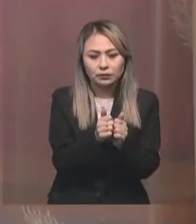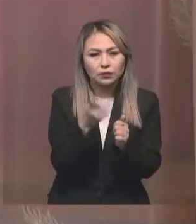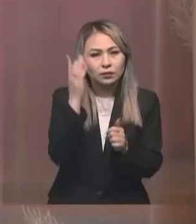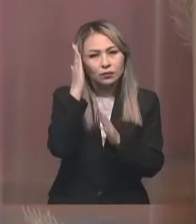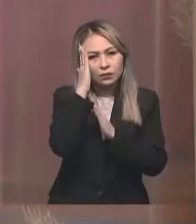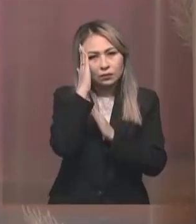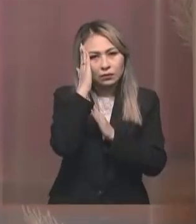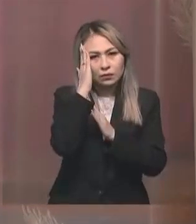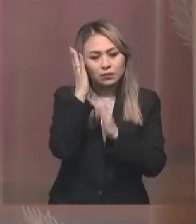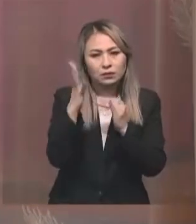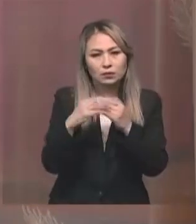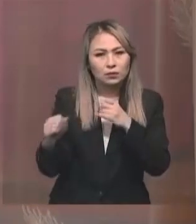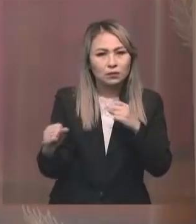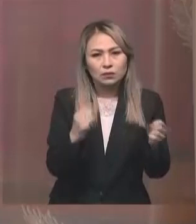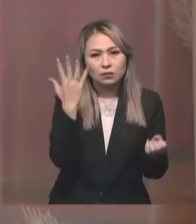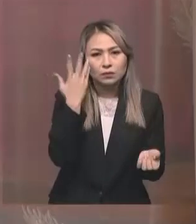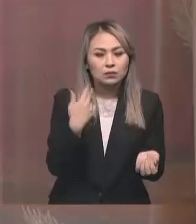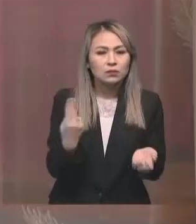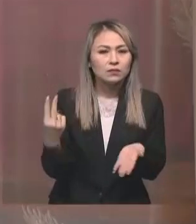уақытта адам зіндірсенен сезген кезде